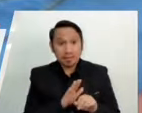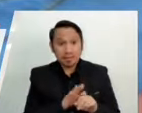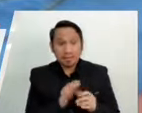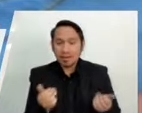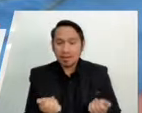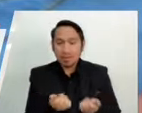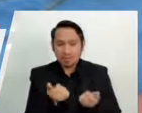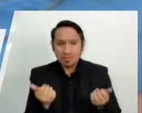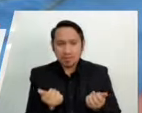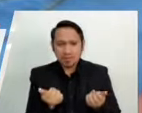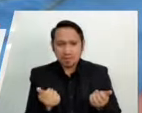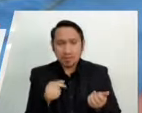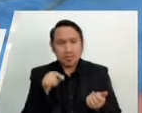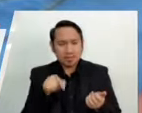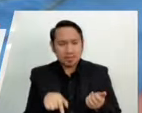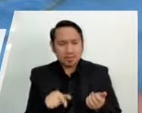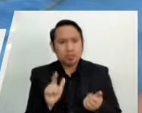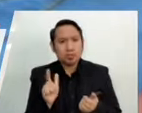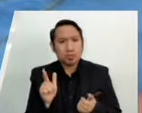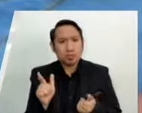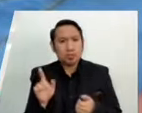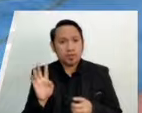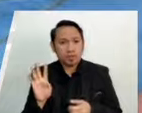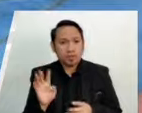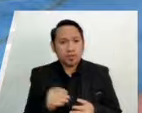ng 2024.